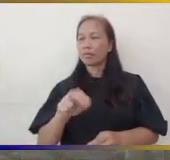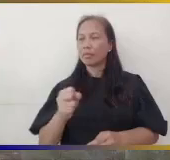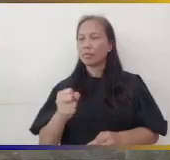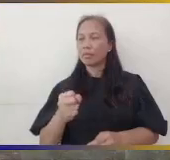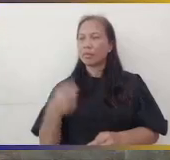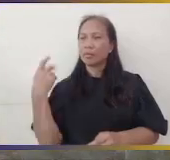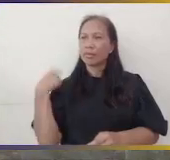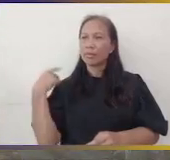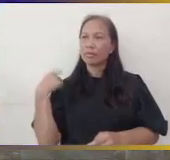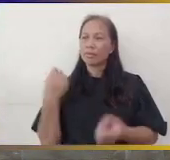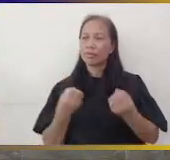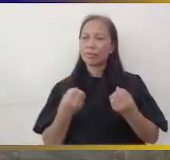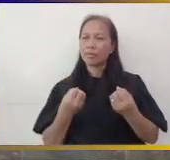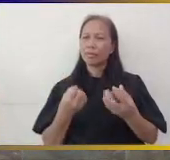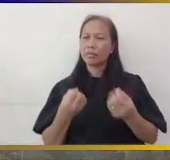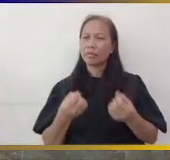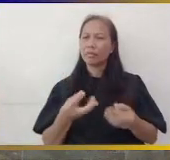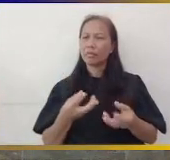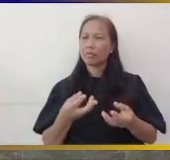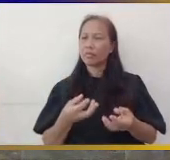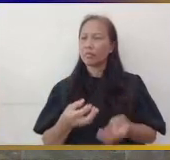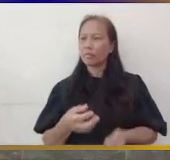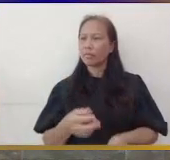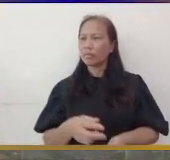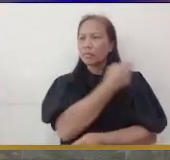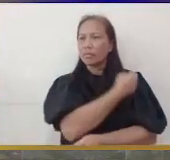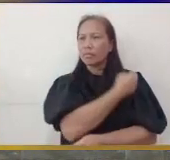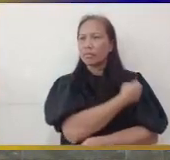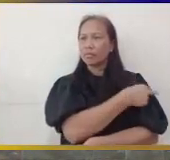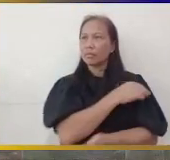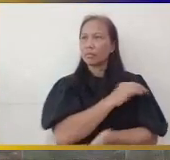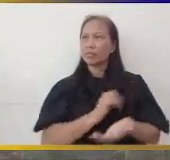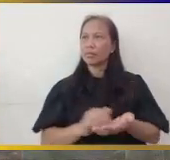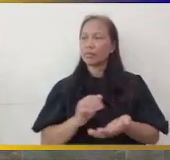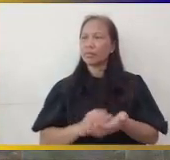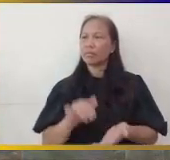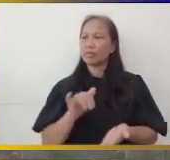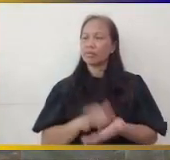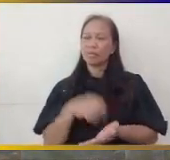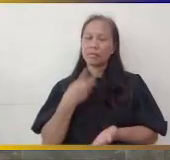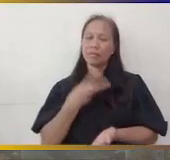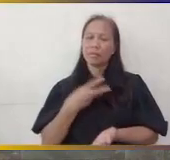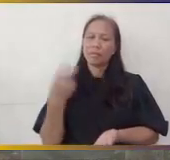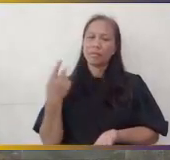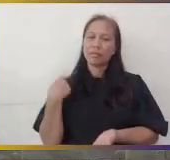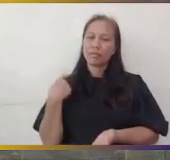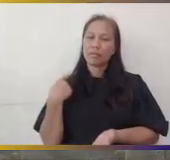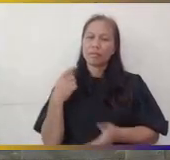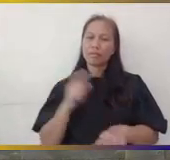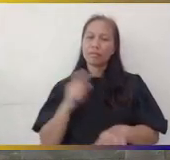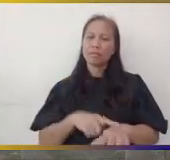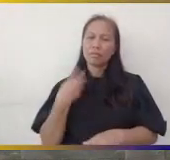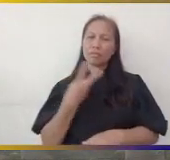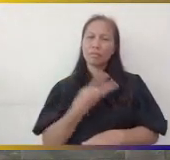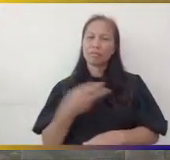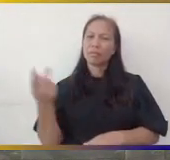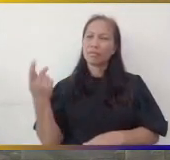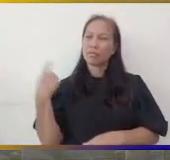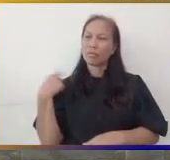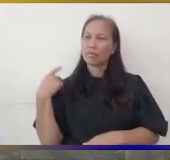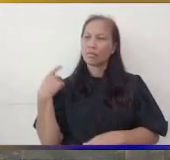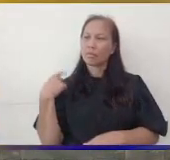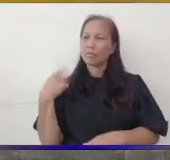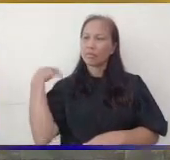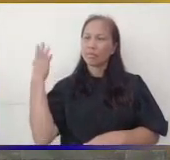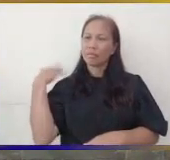Alam niyo po again Sabi ko nga po sa inyo bagamat hindi natin alam kung sa panahon ngayon yung meron po kasi akong napanood last time